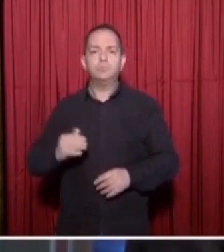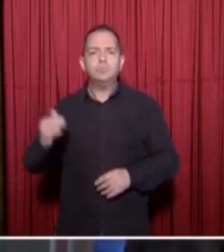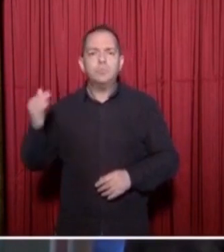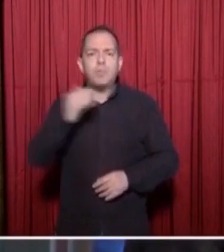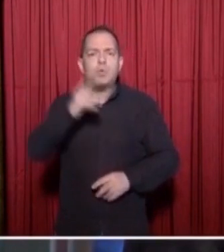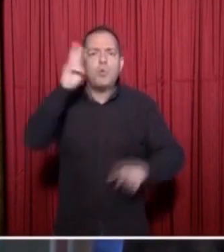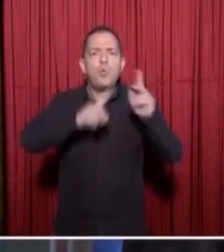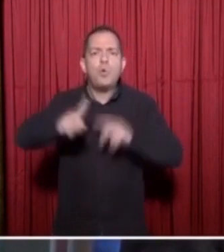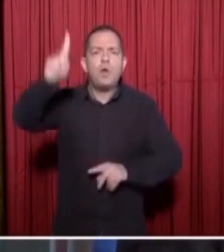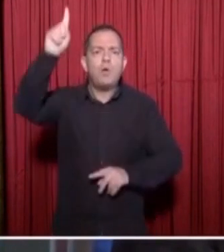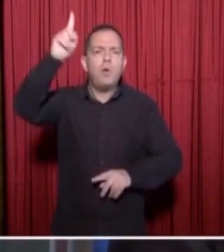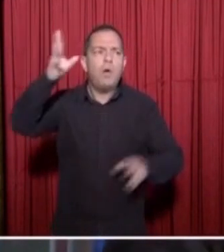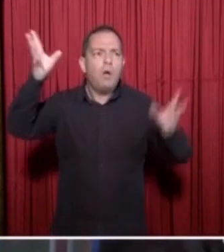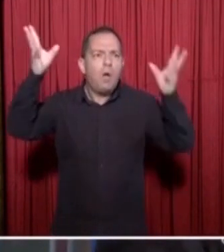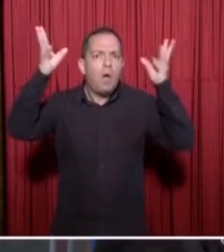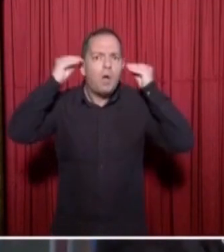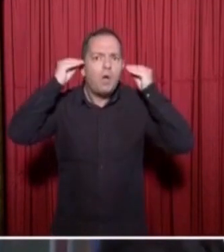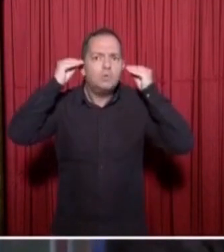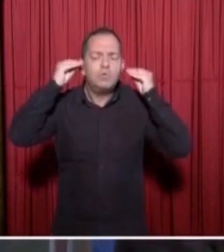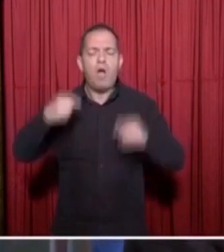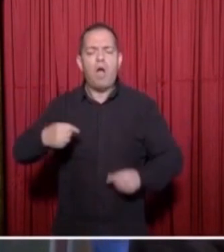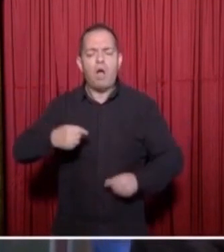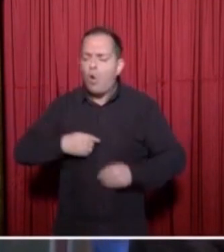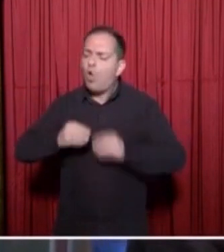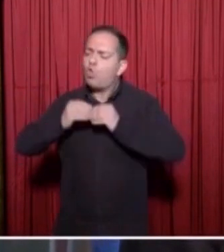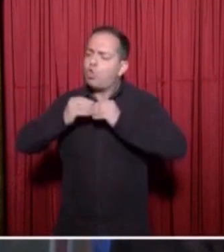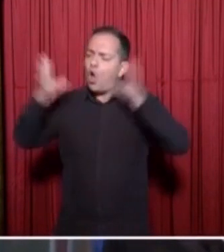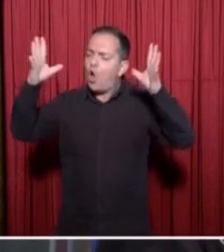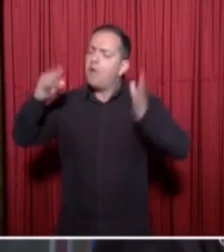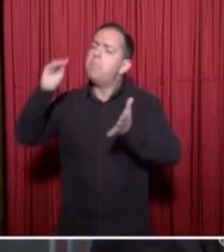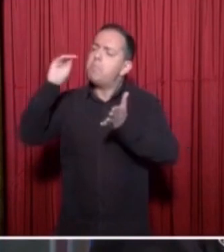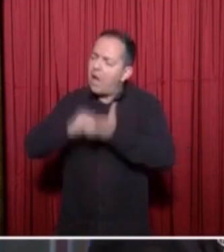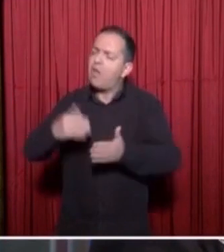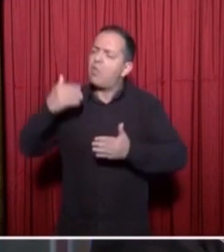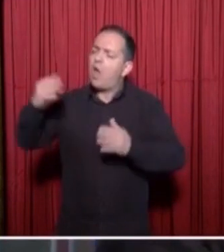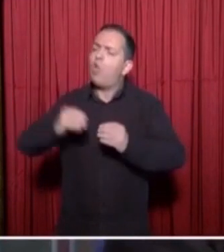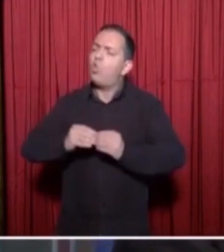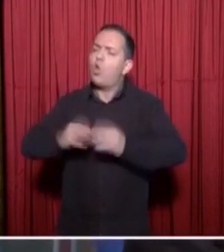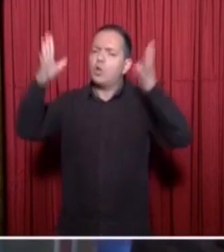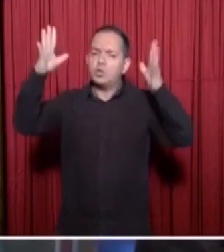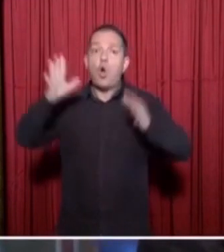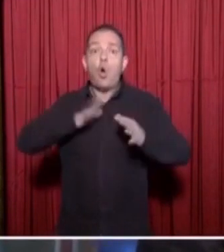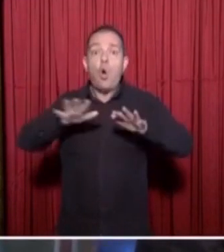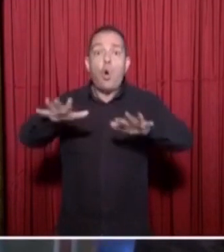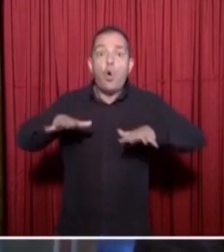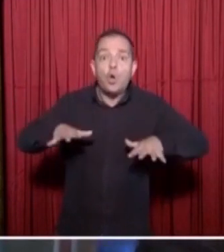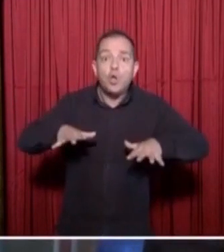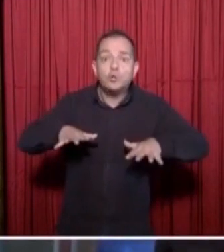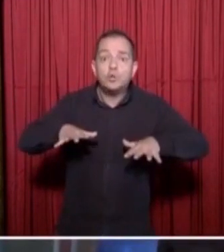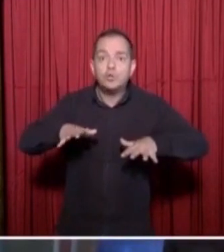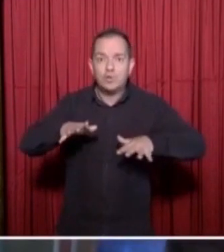Ήρθε ουν φωνήν εκ του ουρανού και δόξασα και πάλιν δοξάσω, ο ουν όχλος,